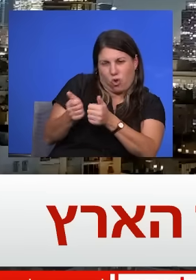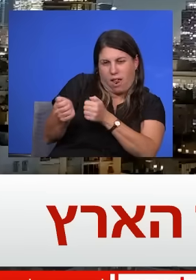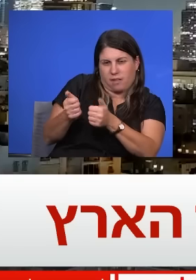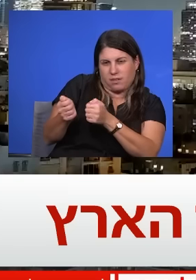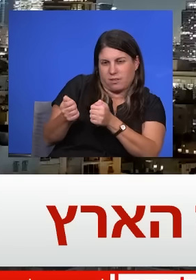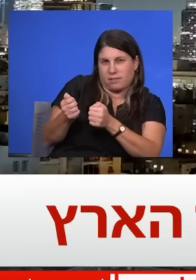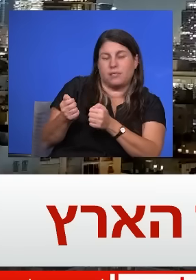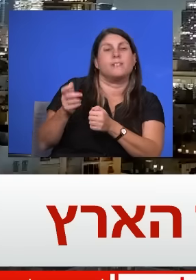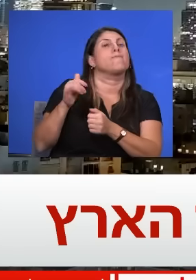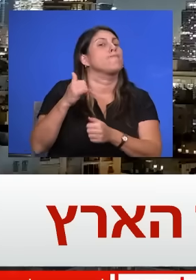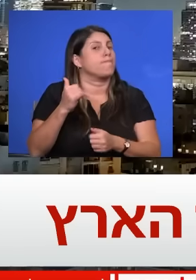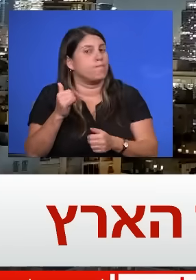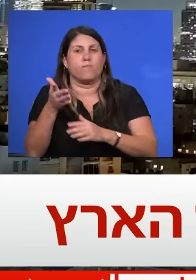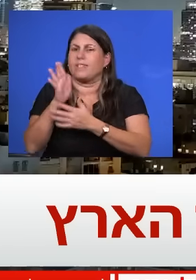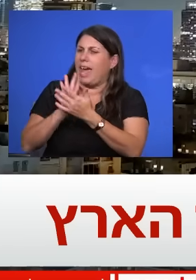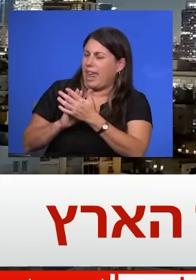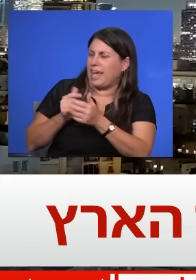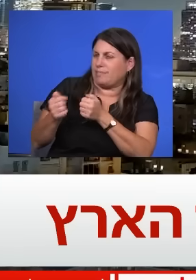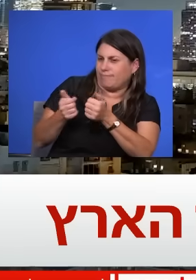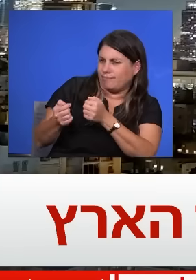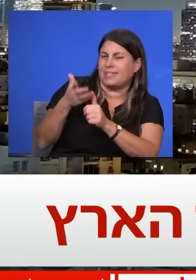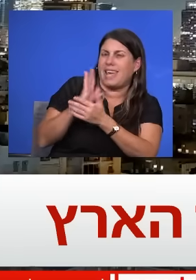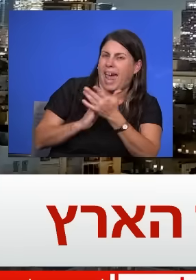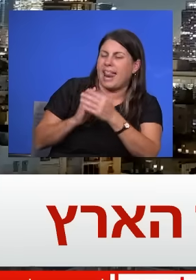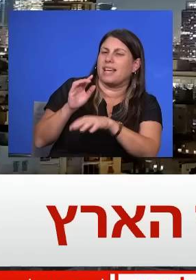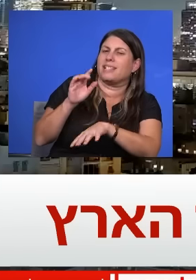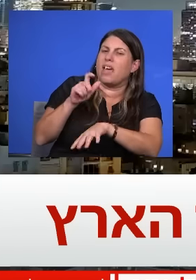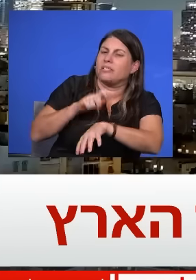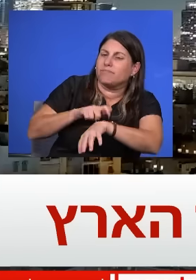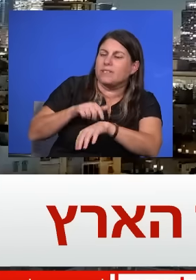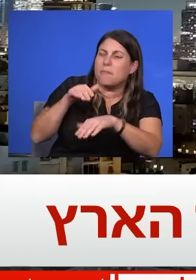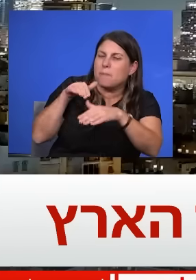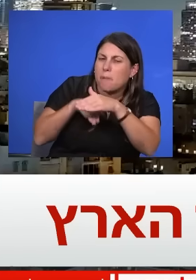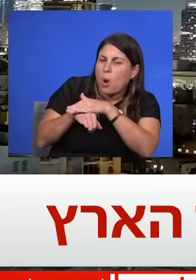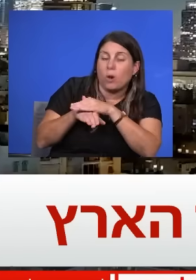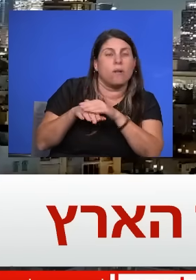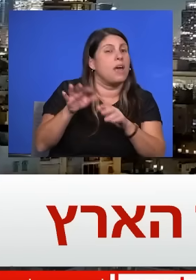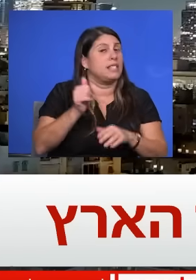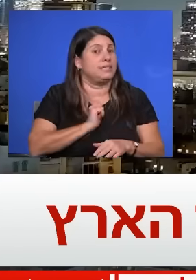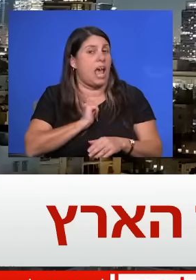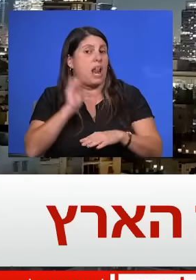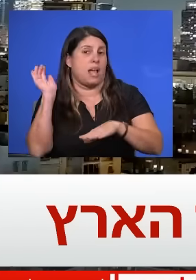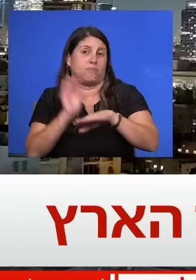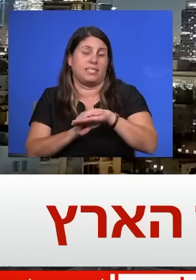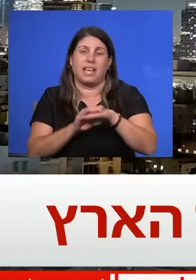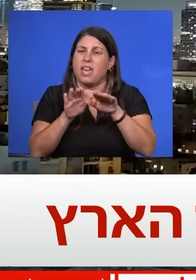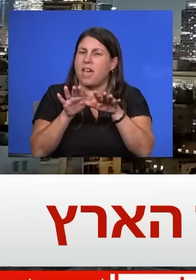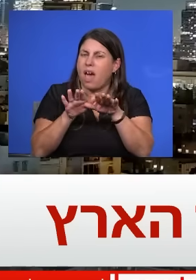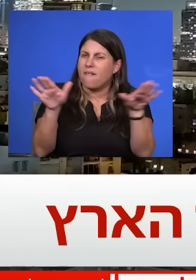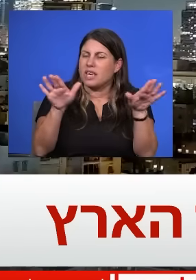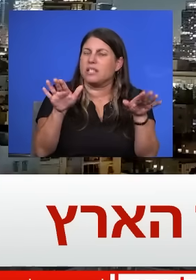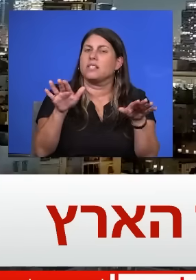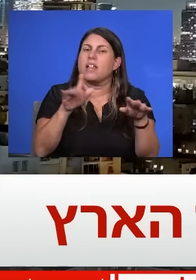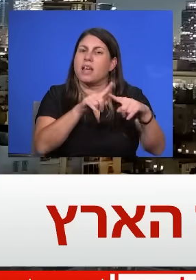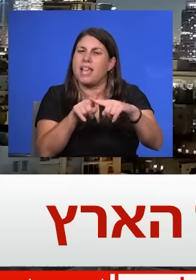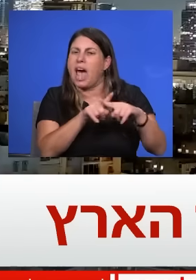חלקם שלט רחוק, כל מיני בורות שיגור. מה שצהל מזהה מהאוויר על ידי כלי טייס מיד מותקף. לפעמים תוקפים אחר